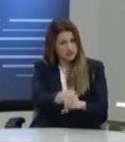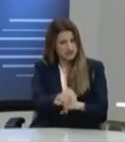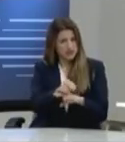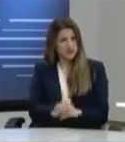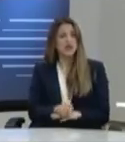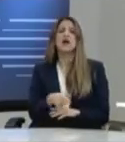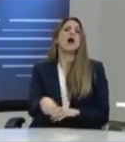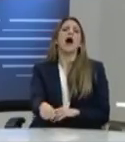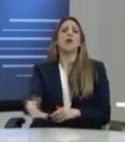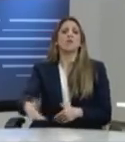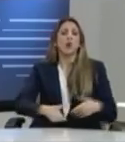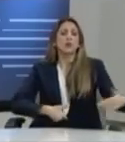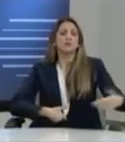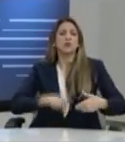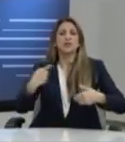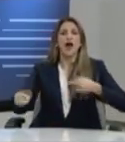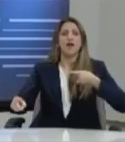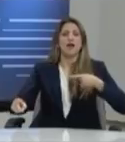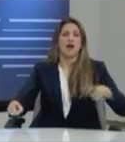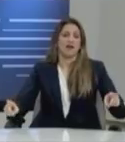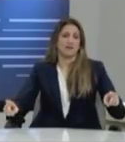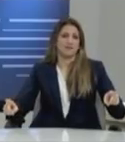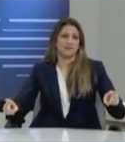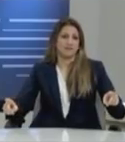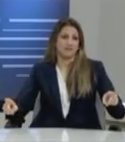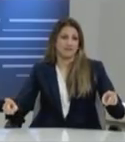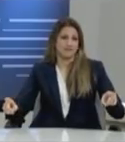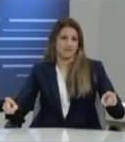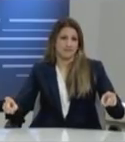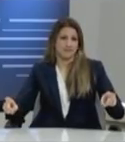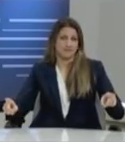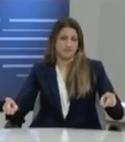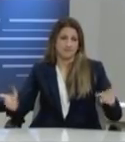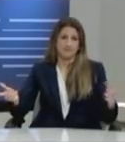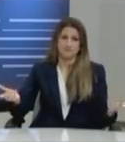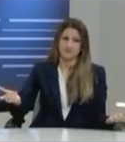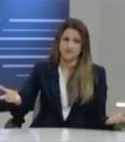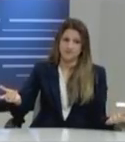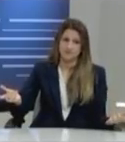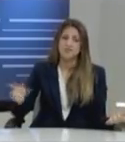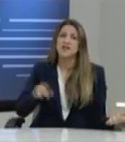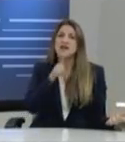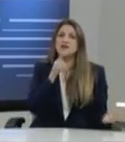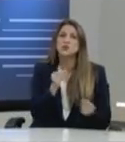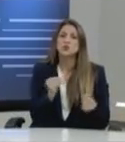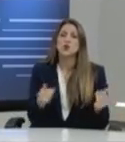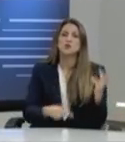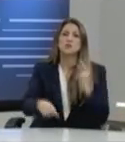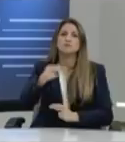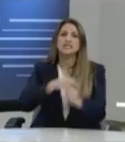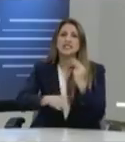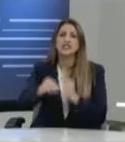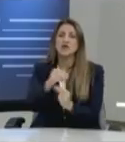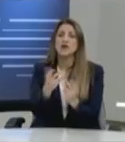να συμπίπτουν τελικά οι προτάσεις των δύο κοινοβουλευτικών ομάδων που τα πρότειναν. Έτσι έγινε η